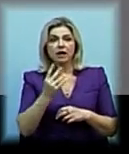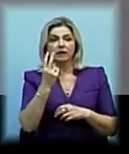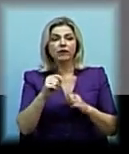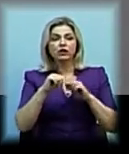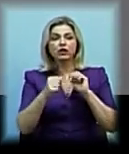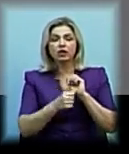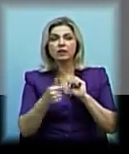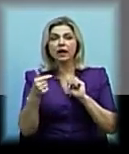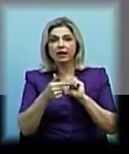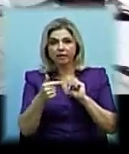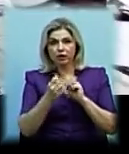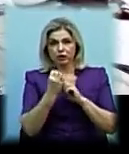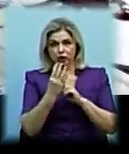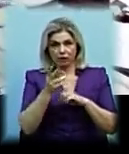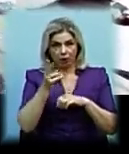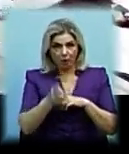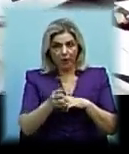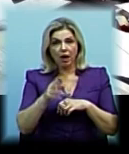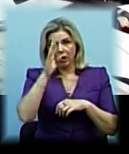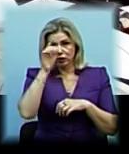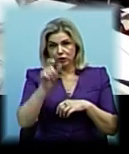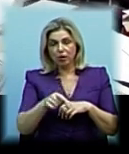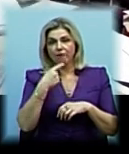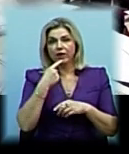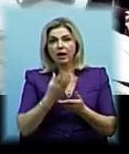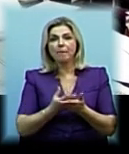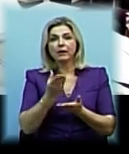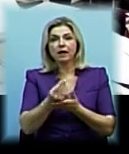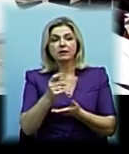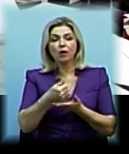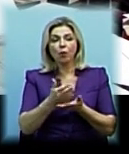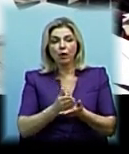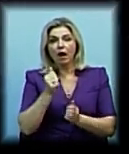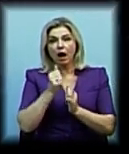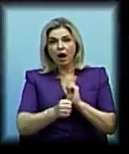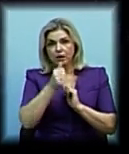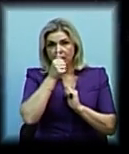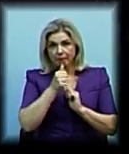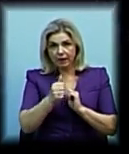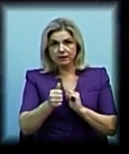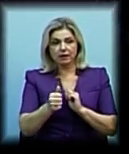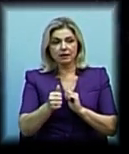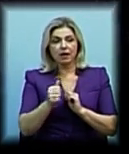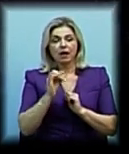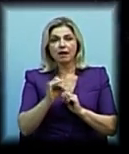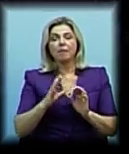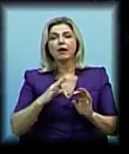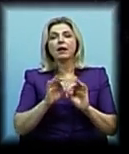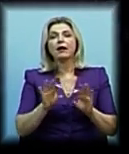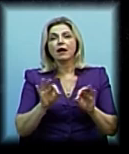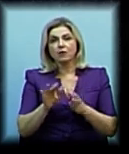гривень 14 копійок. Чоловік каже, сплачує за послуги на початку кожного місяця. Звернувся за роз'ясненнями до